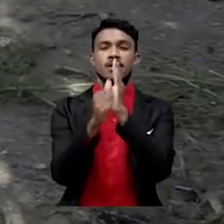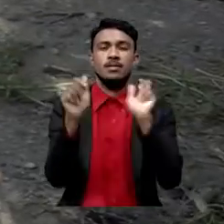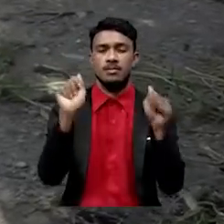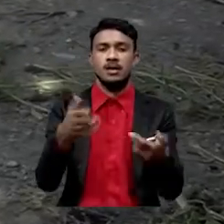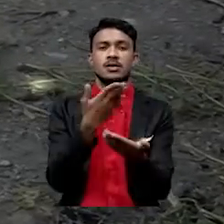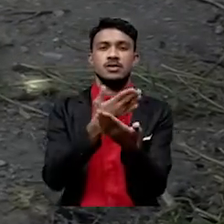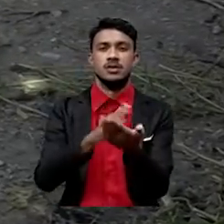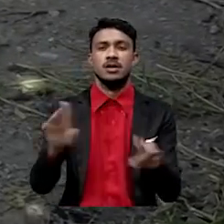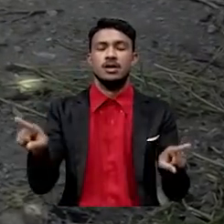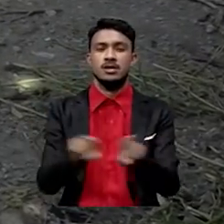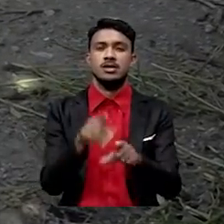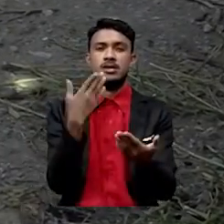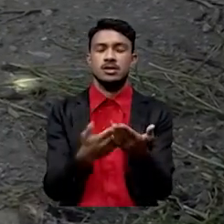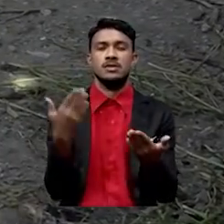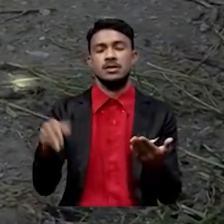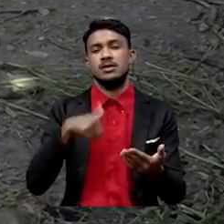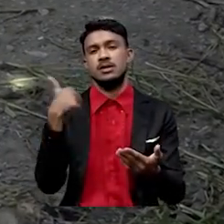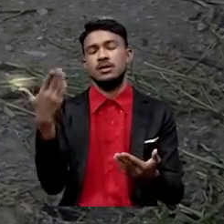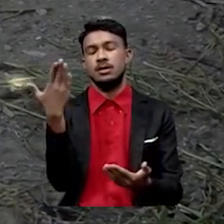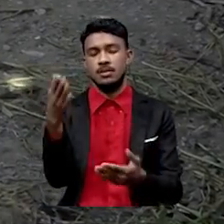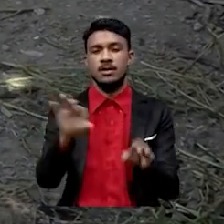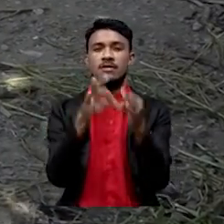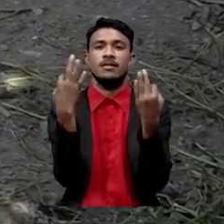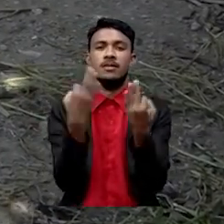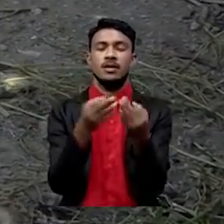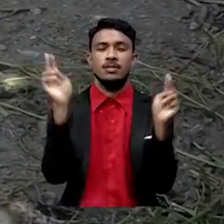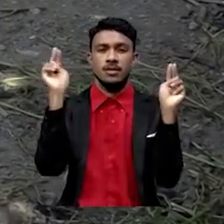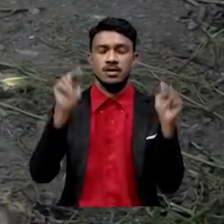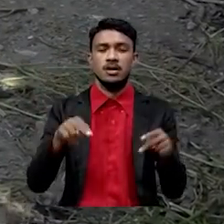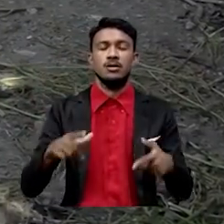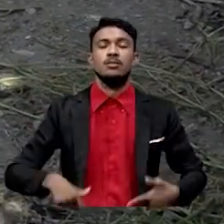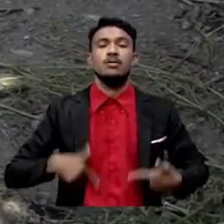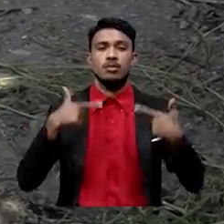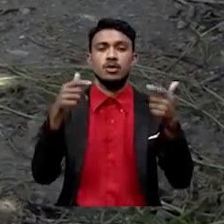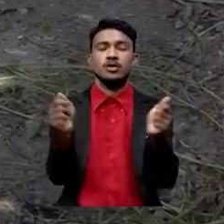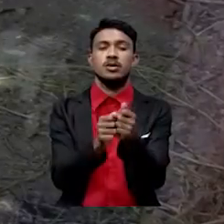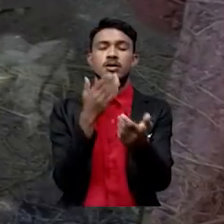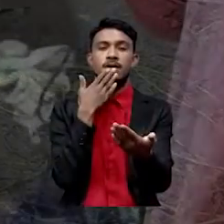buat basiku balu nebe ne familia precisa atu bele moris hodigno.